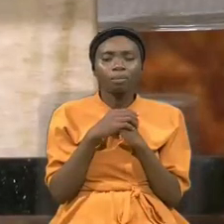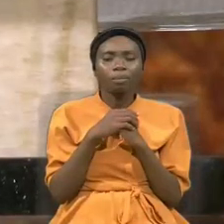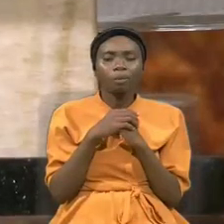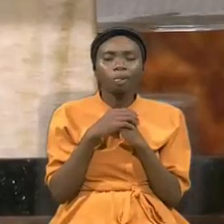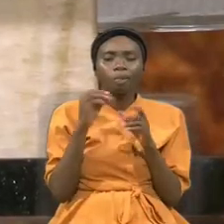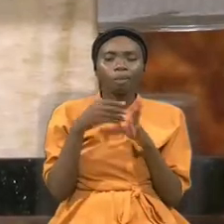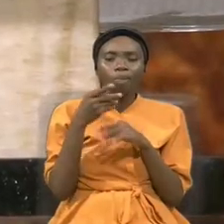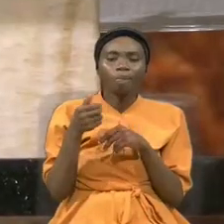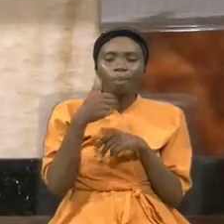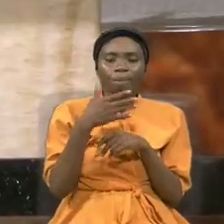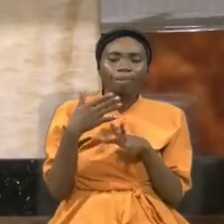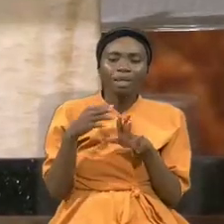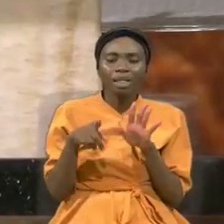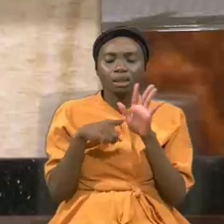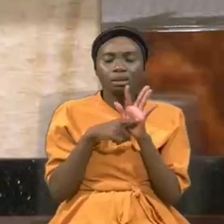de